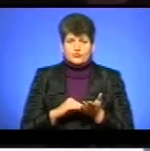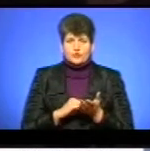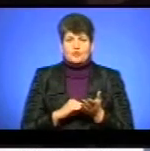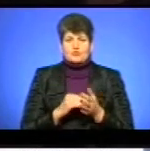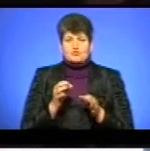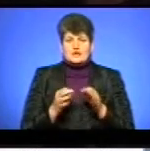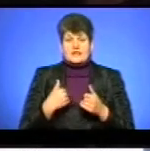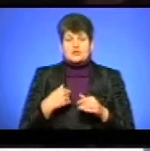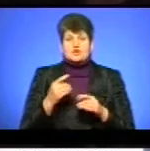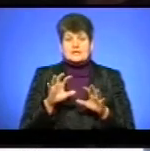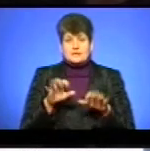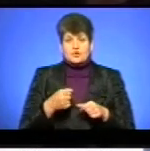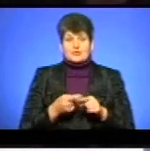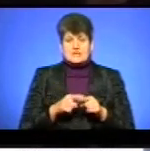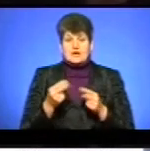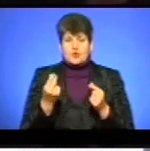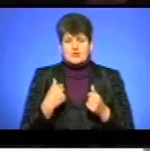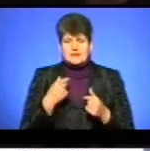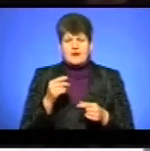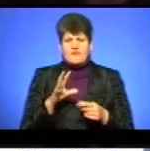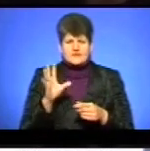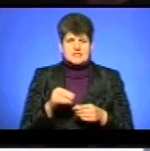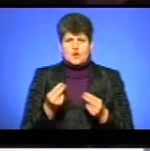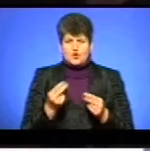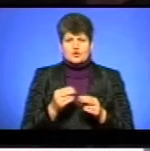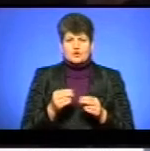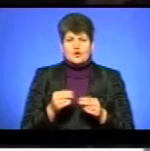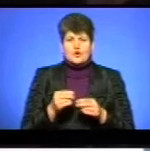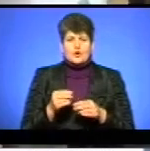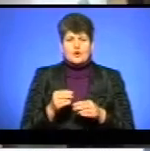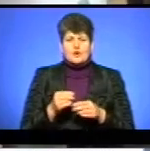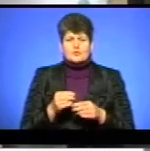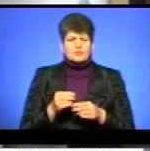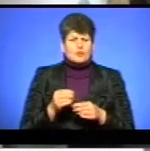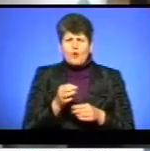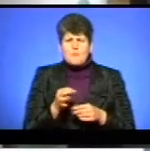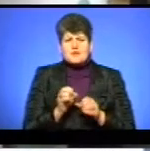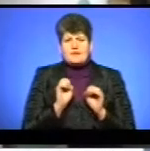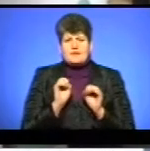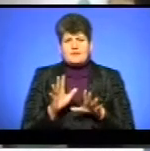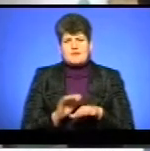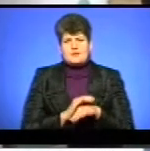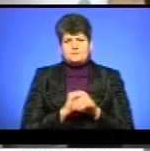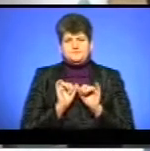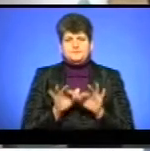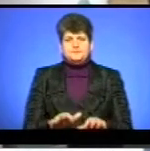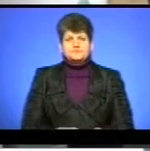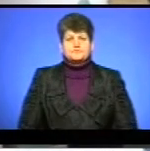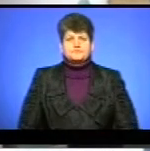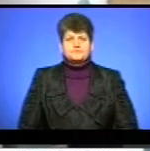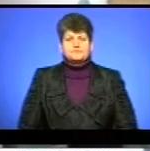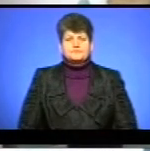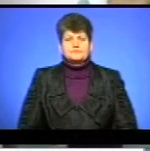якщо я відсуджу ці всі гроші до останньої копійки я віддаю на благочинність. Любов Гадомська, Юрій Багрій,